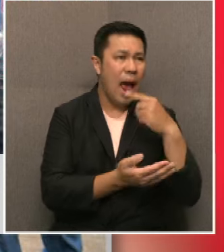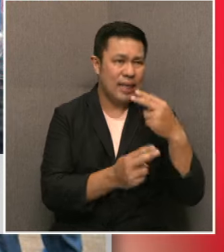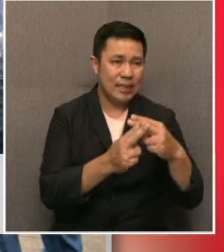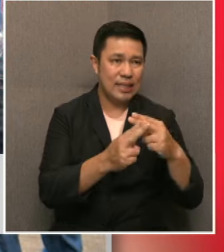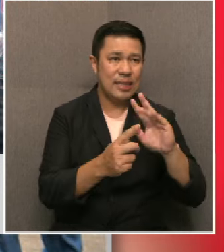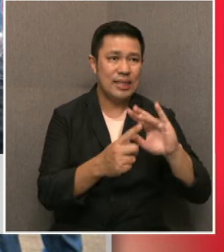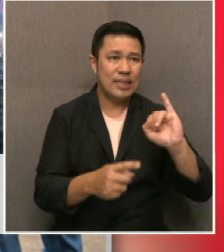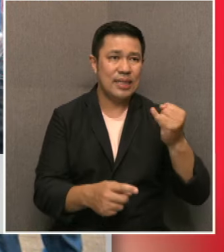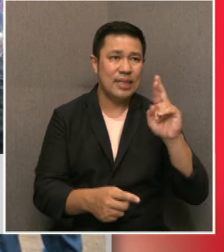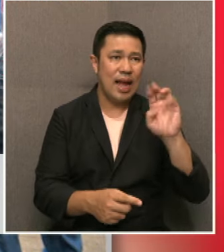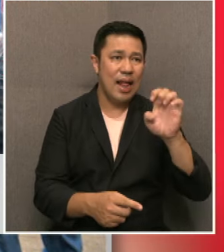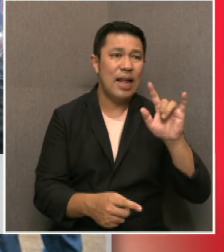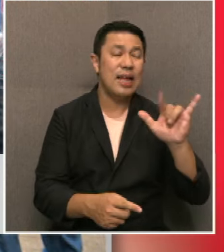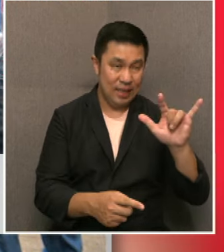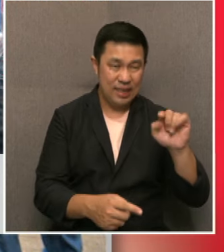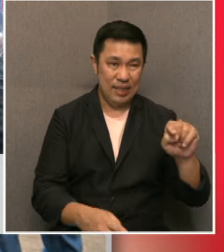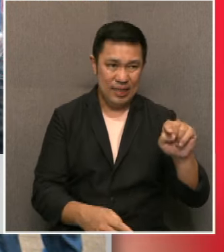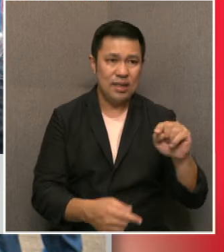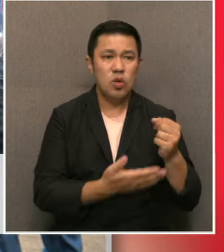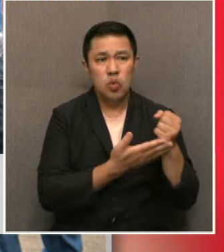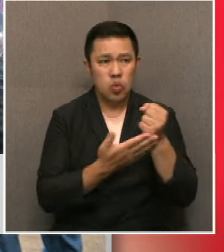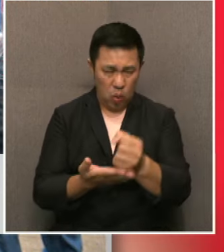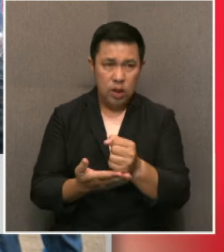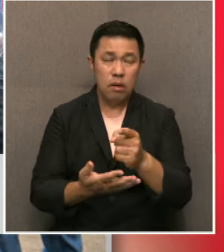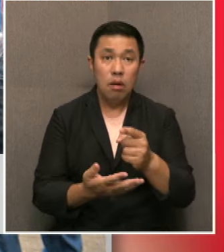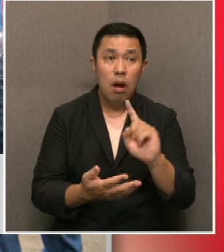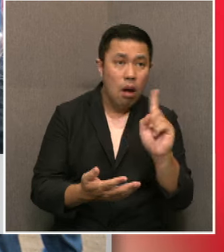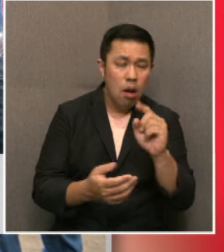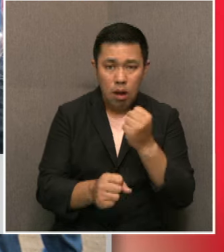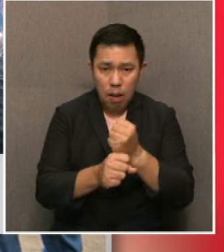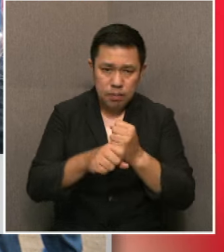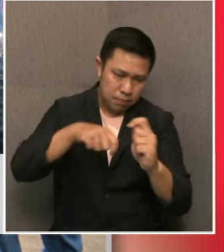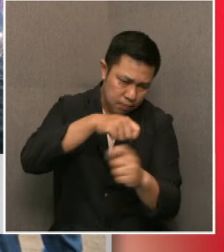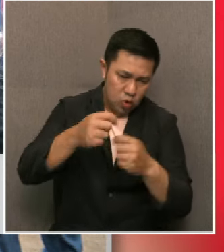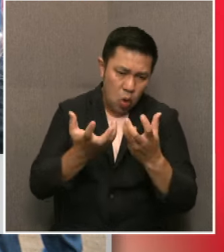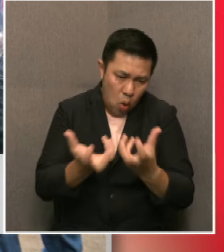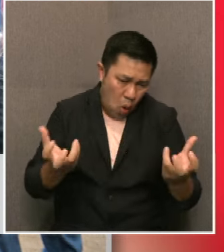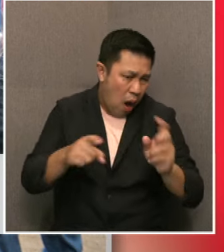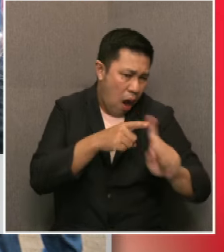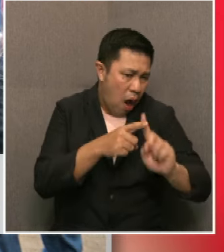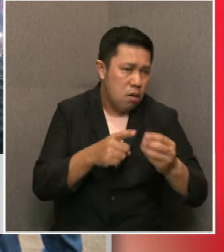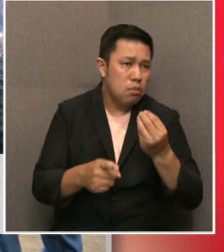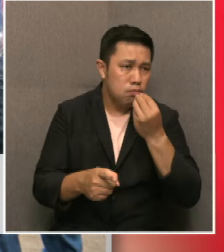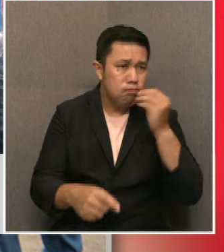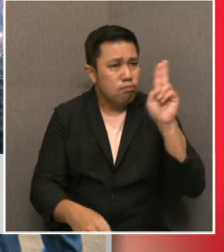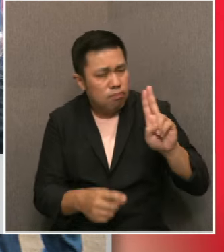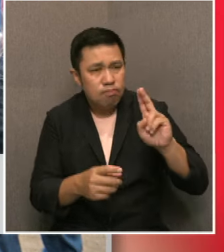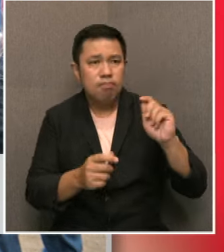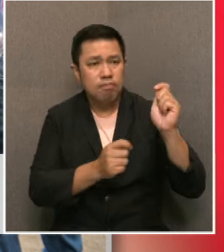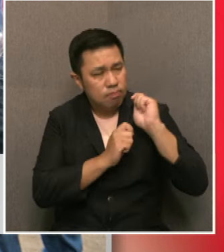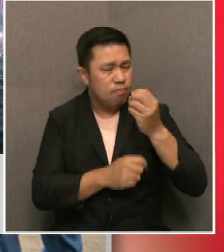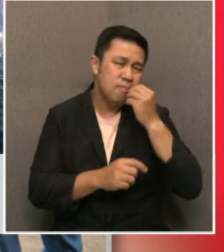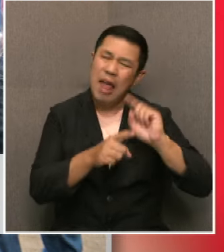ภคภัณฑ์พัฒนาชีวิตชนบทนำไปจัดทำถุงยางชีพเครื่องอุปโภคบริโภคช่